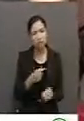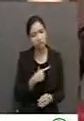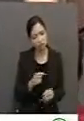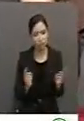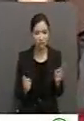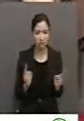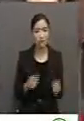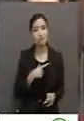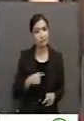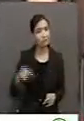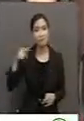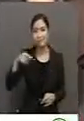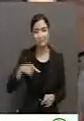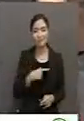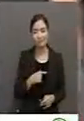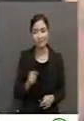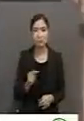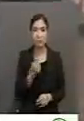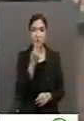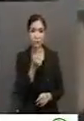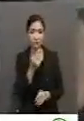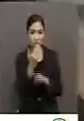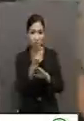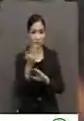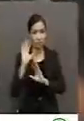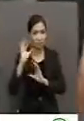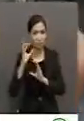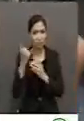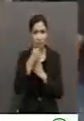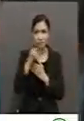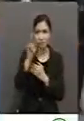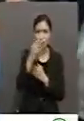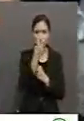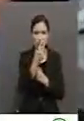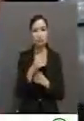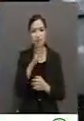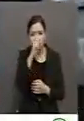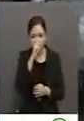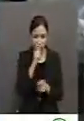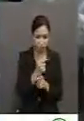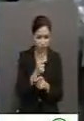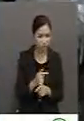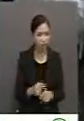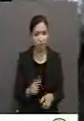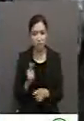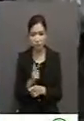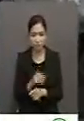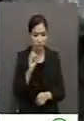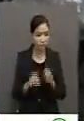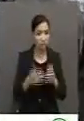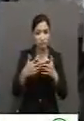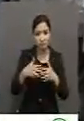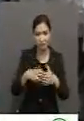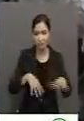อบหุ่นยนต์มากเป็นพิเศษเพราะว่าเคยดูจากภาพยนตร์ของต่างประเทศจึงลองนำเศษเหล็กและเศษวัสดุจากเครื่องย